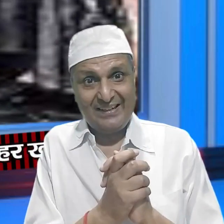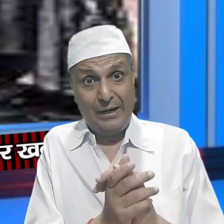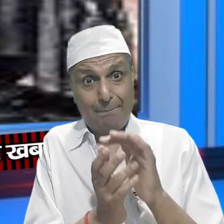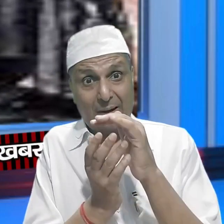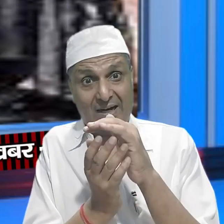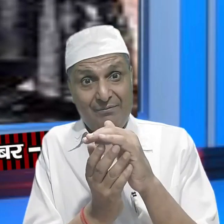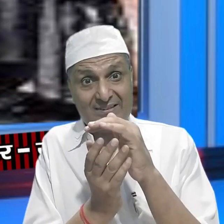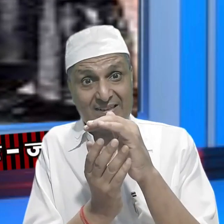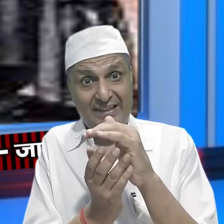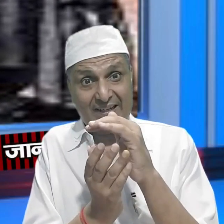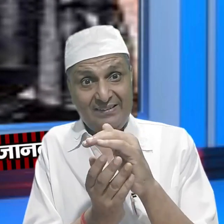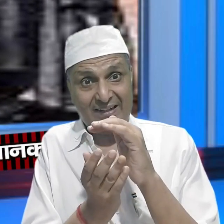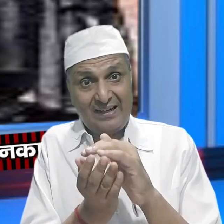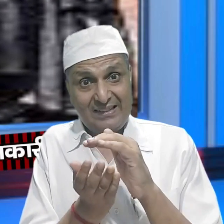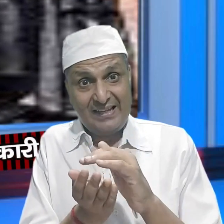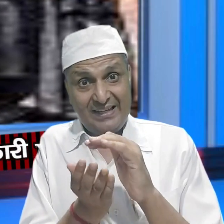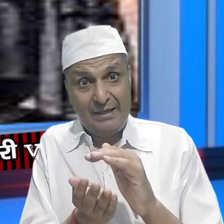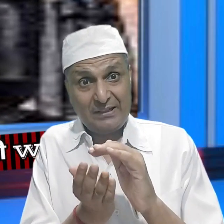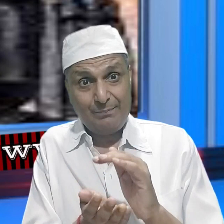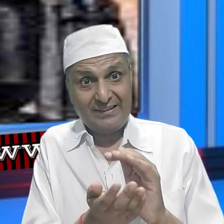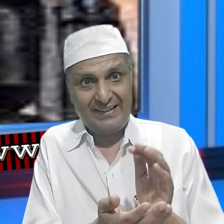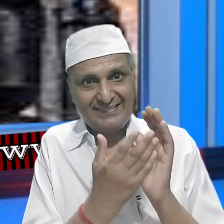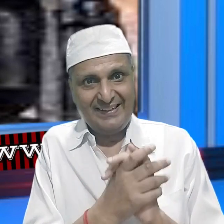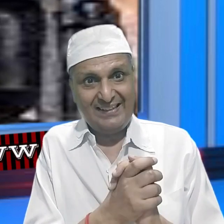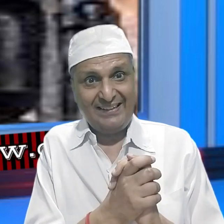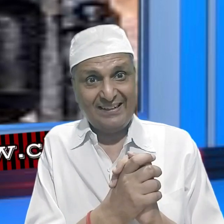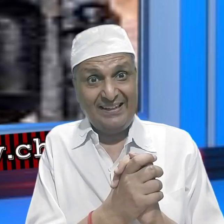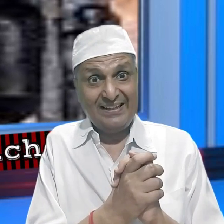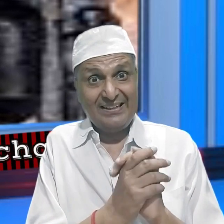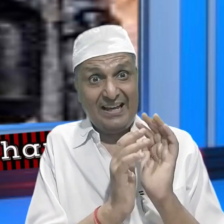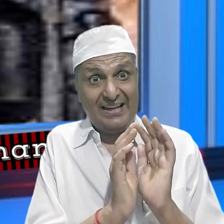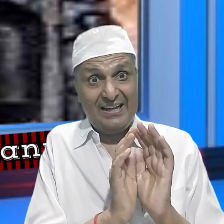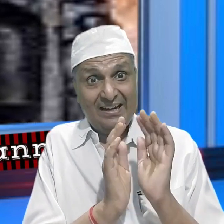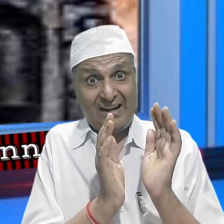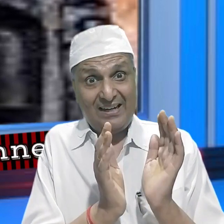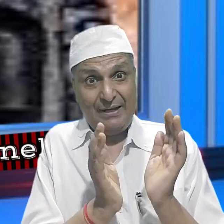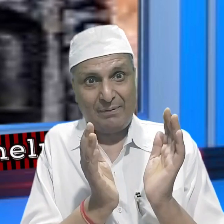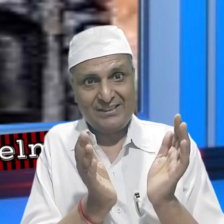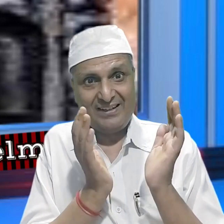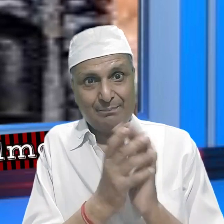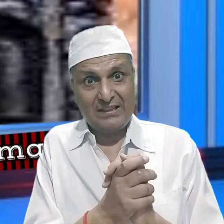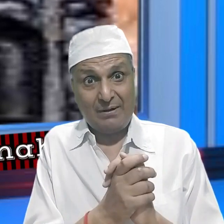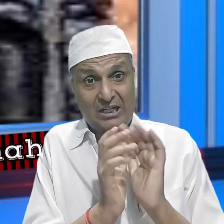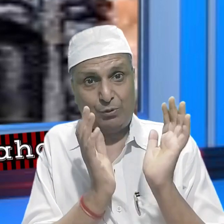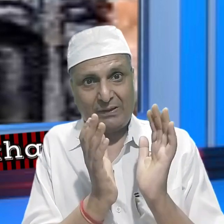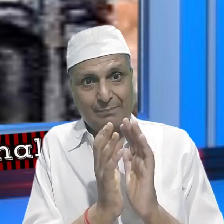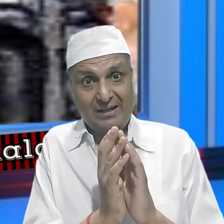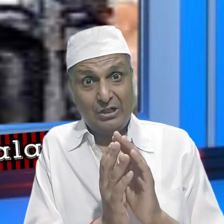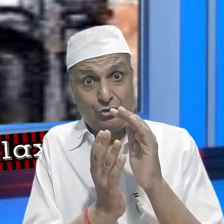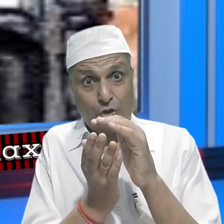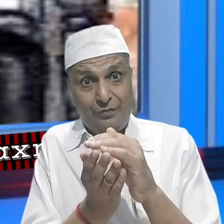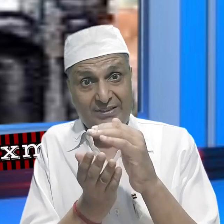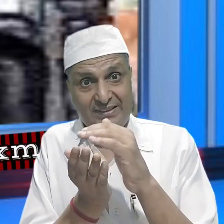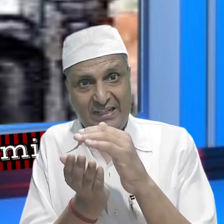है। 12वीं सदी के अंदर कहा जाता है कि यह प्रतिमा खेत से निकली थी, यहाँ की यह काले पाषाण की प्रतिमा, अद्भुत